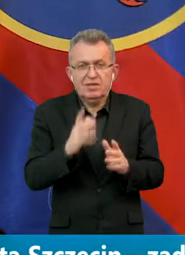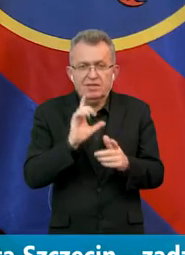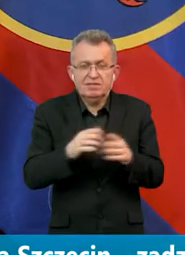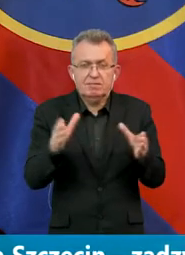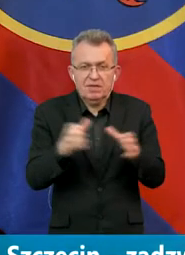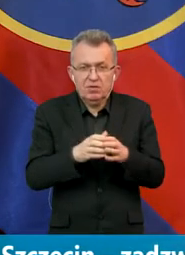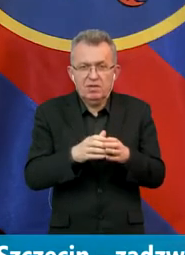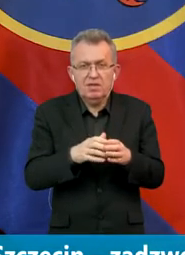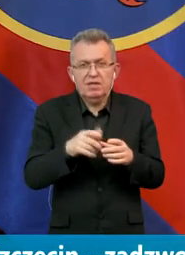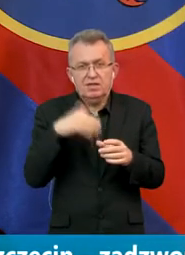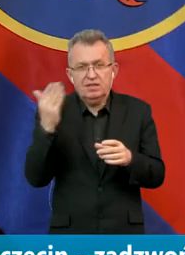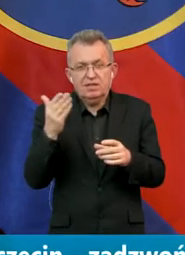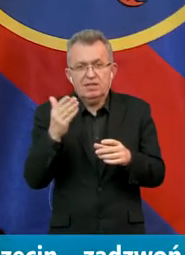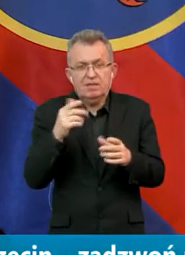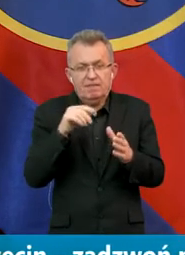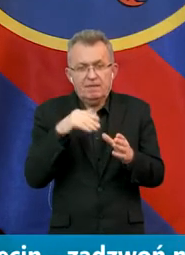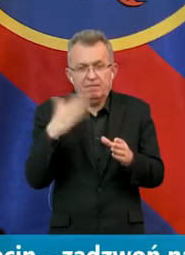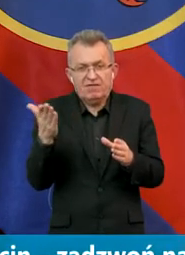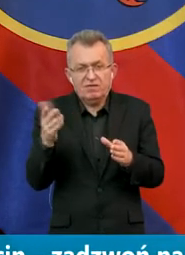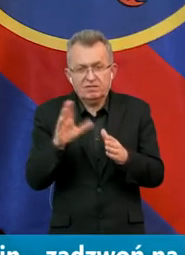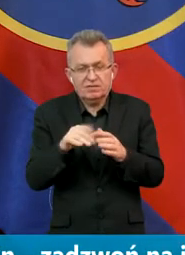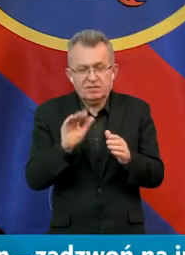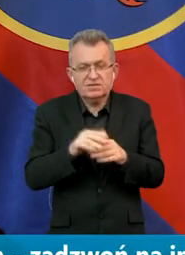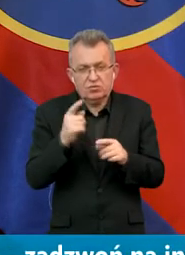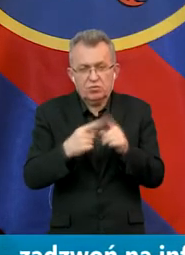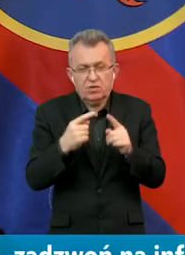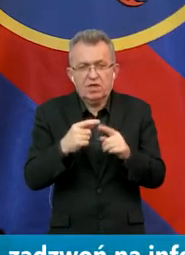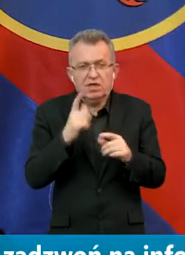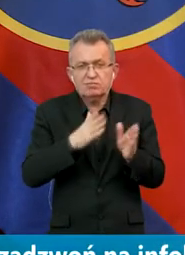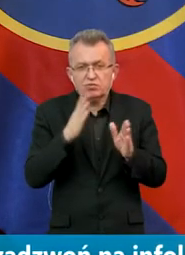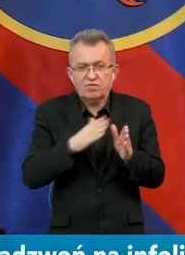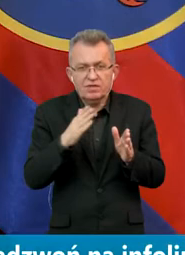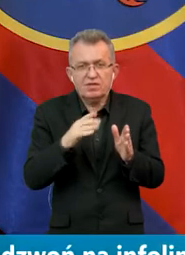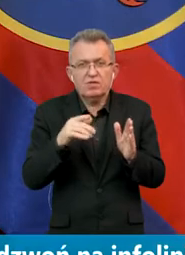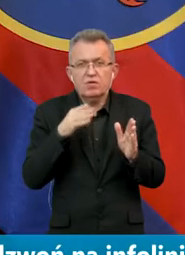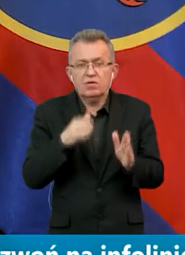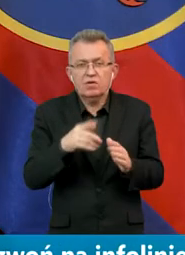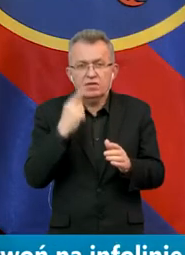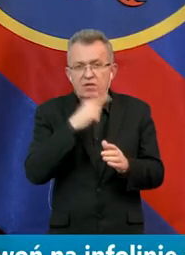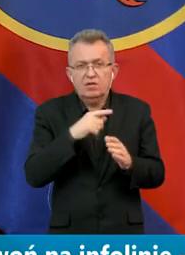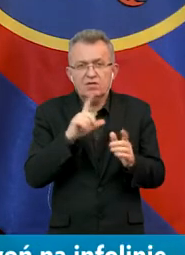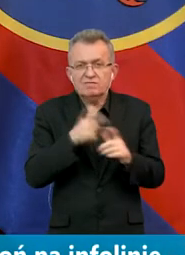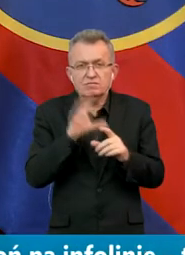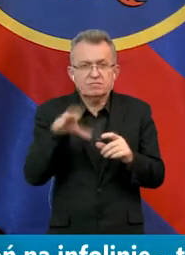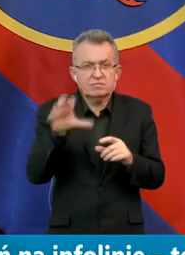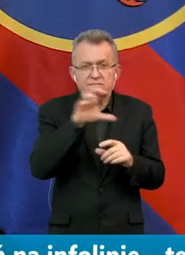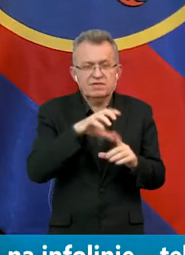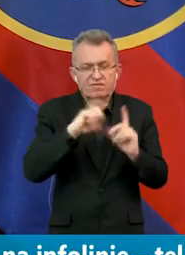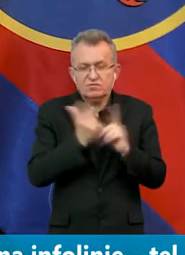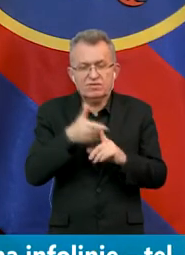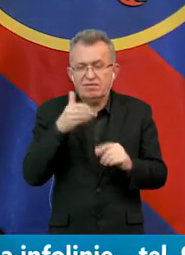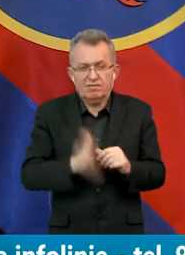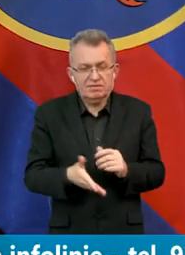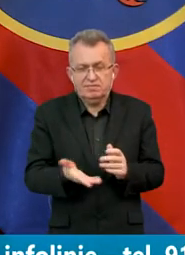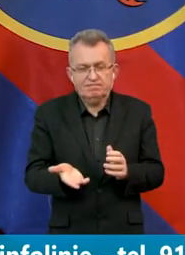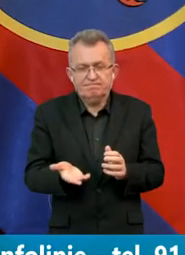odnogę na prawym brzegu, ale tak naprawdę nie będziemy przygotowywali stacji roweru miejskiego we wszystkich dzielnicach